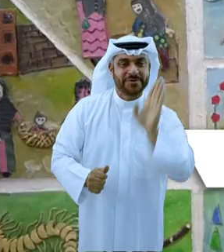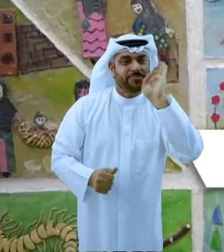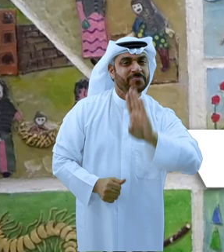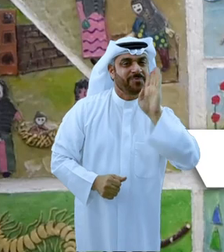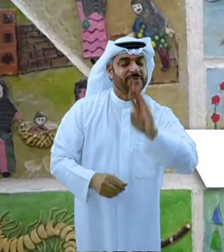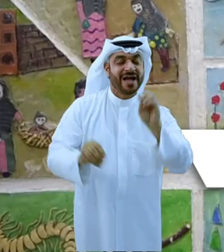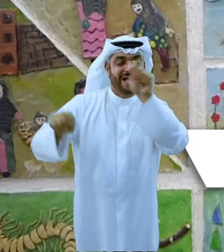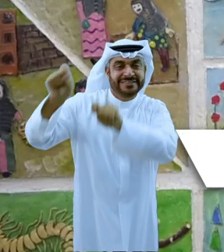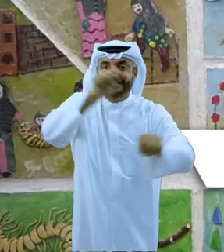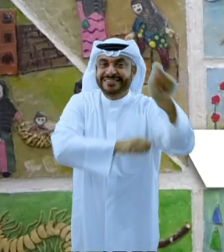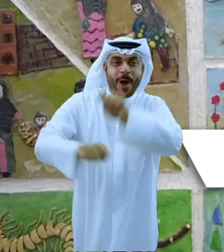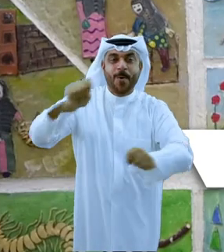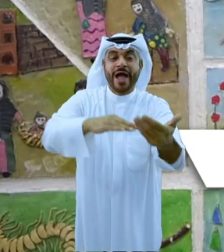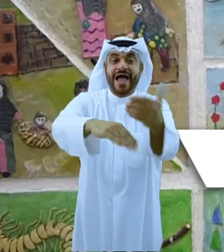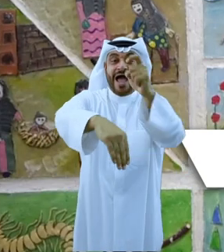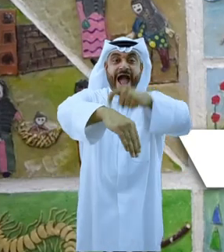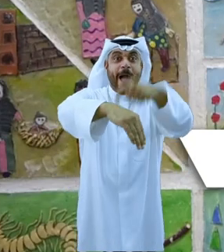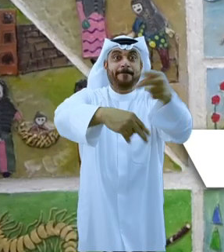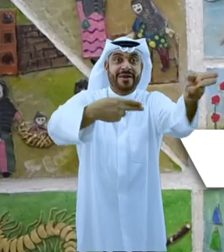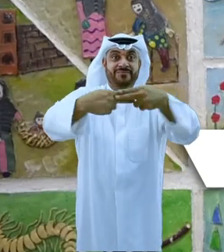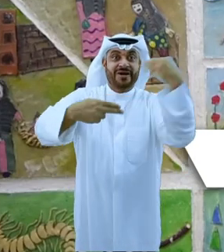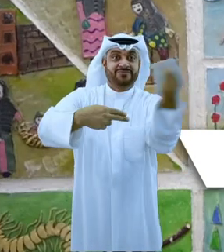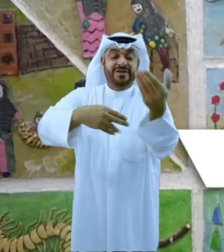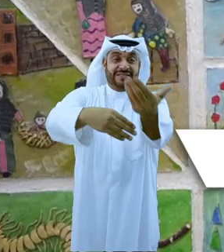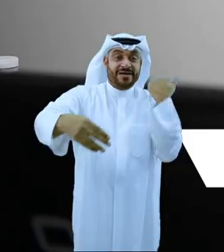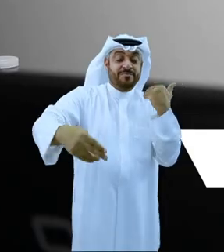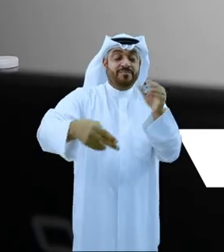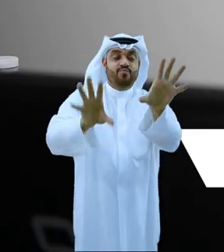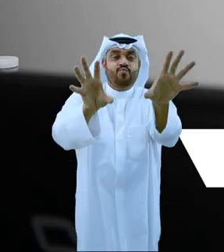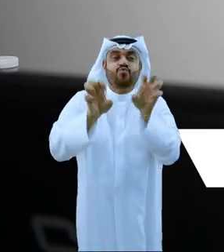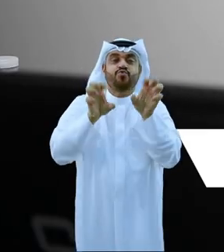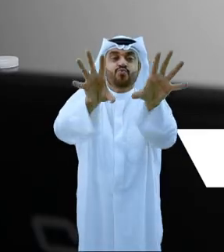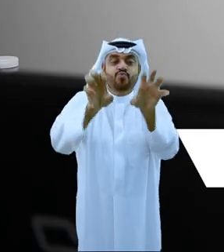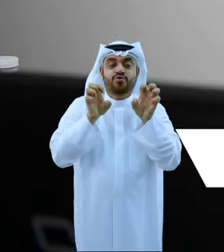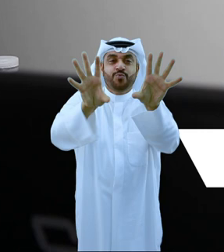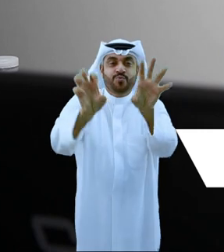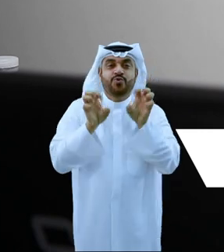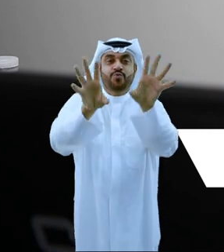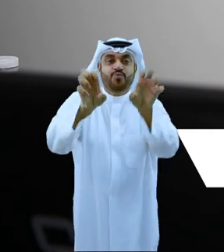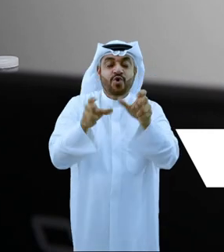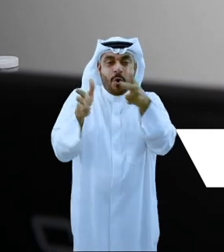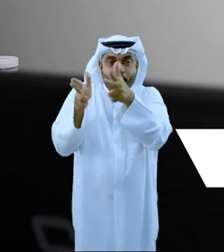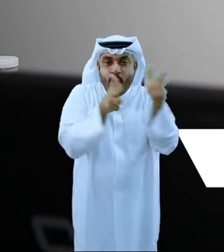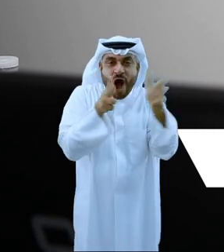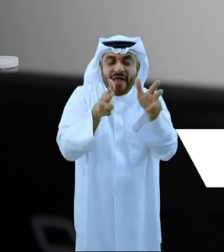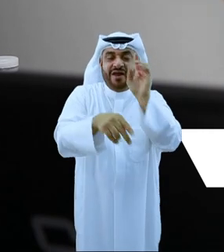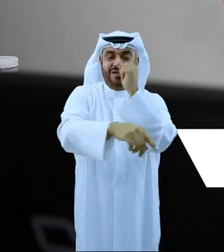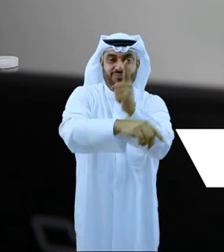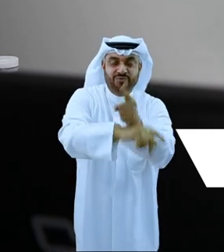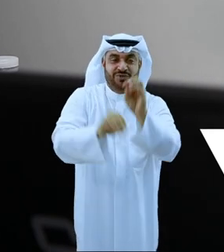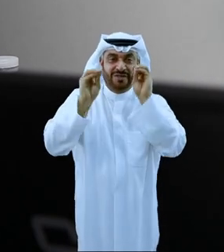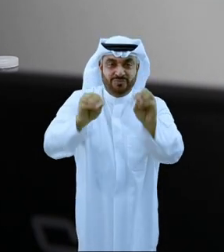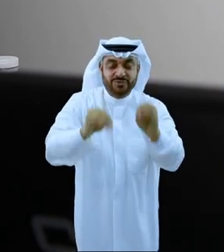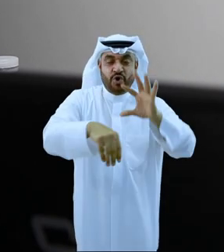الشيء من خلال عملهم قبل فترة الحظر على تصوير مجموعة محاضرات لأطباء